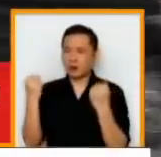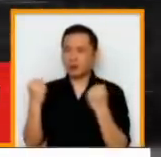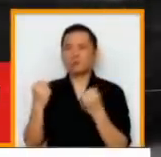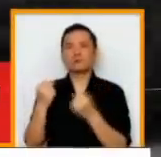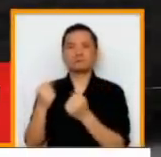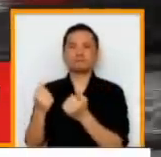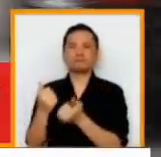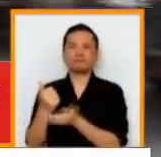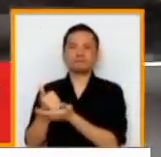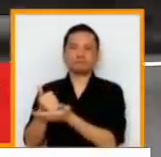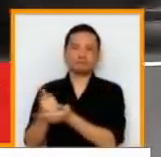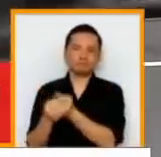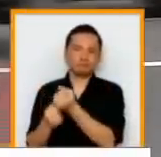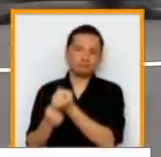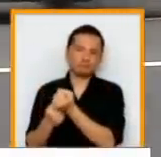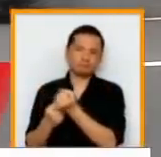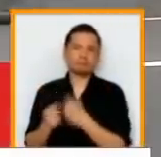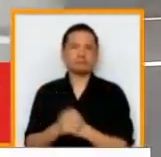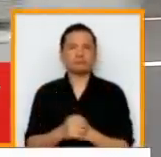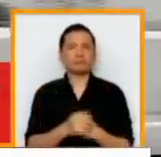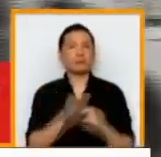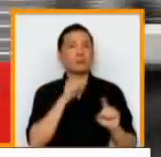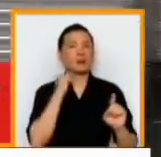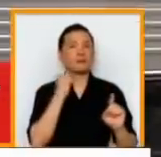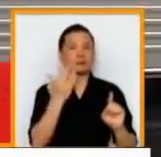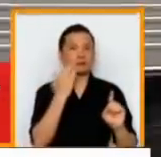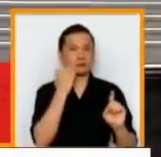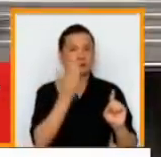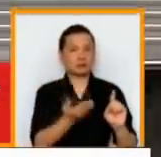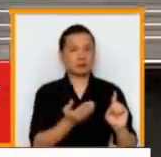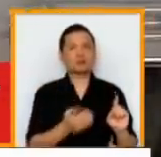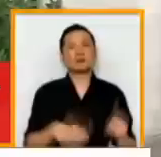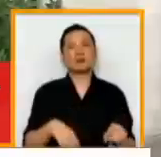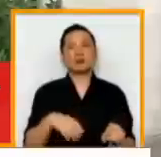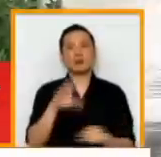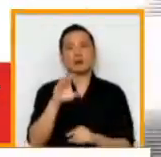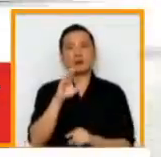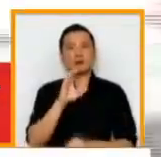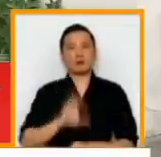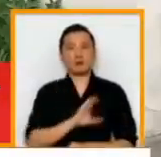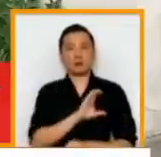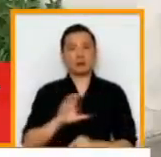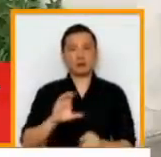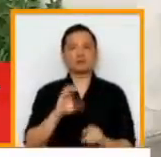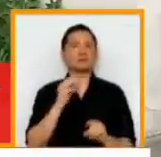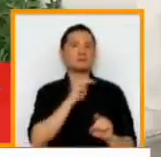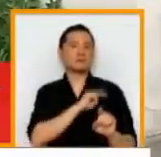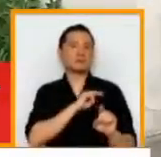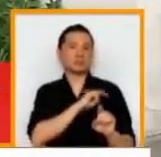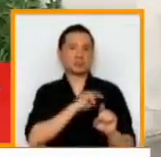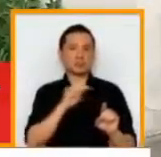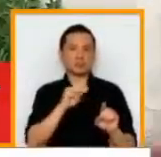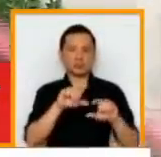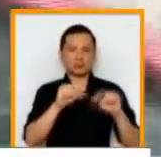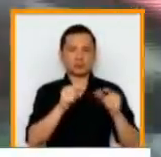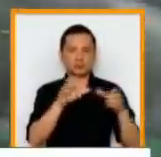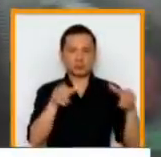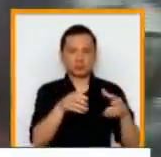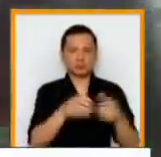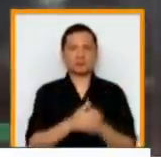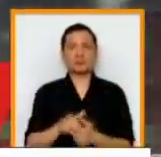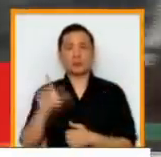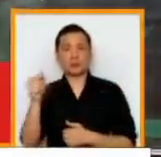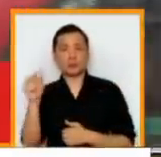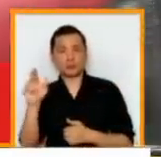Isang pari ang nasawi rin dahil sa COVID sa Christ the King Mission Seminary. Ayon sa LGU, isang pari sa mga unang nagpositibo